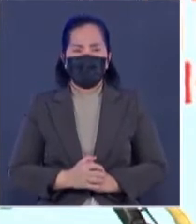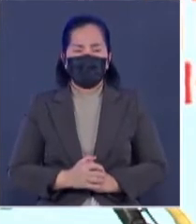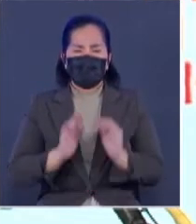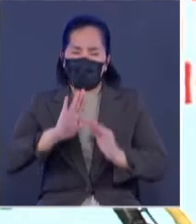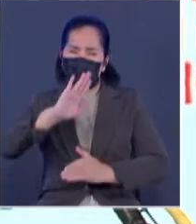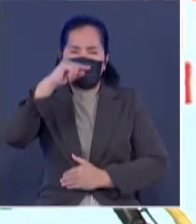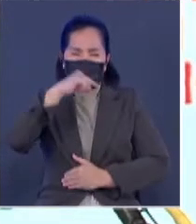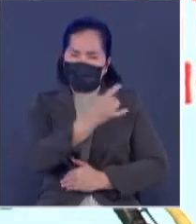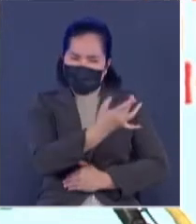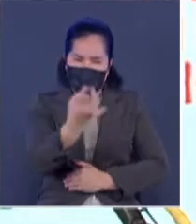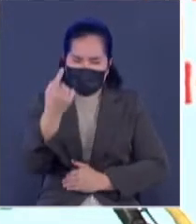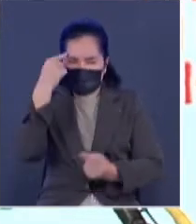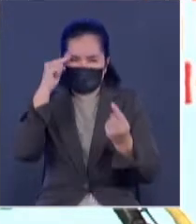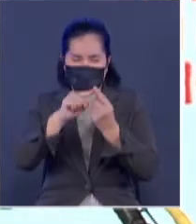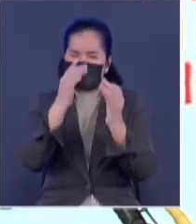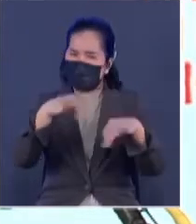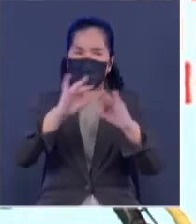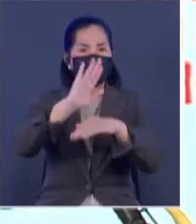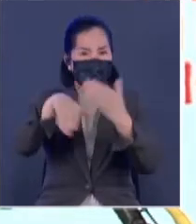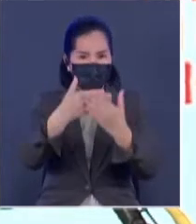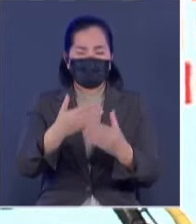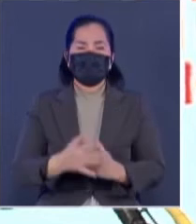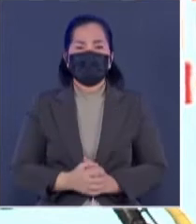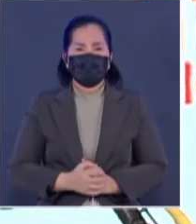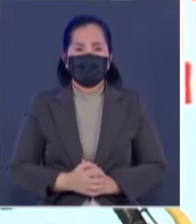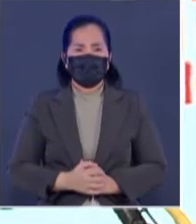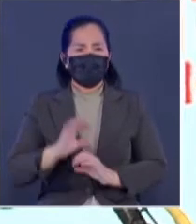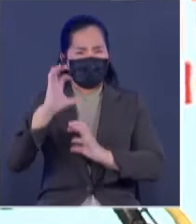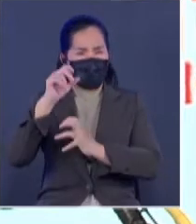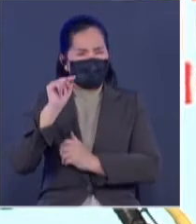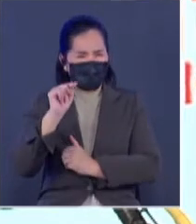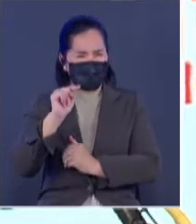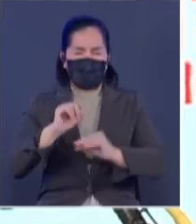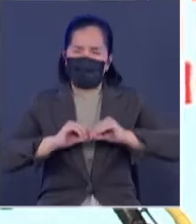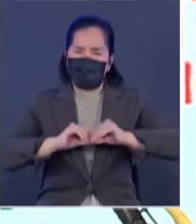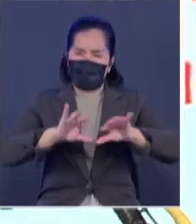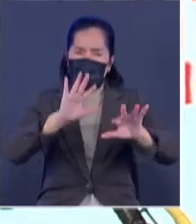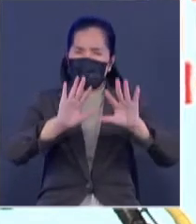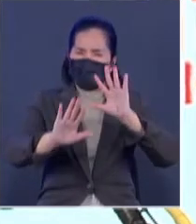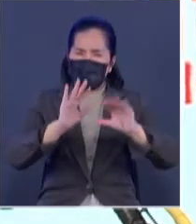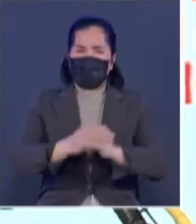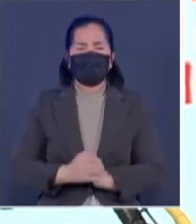ราอะไรอย่างเงี้ยครับทุกเรื่องเขาพยายามลงดีเทลตรงนั้นภาพยนตร์เรื่องนี้น่าจะฉายประมาณ